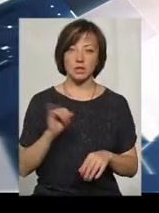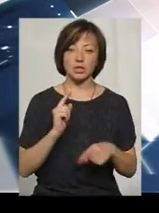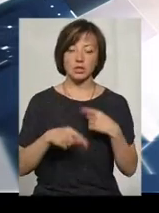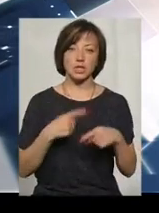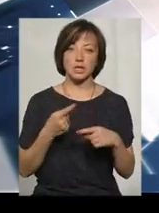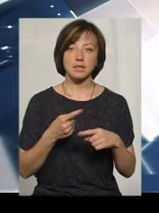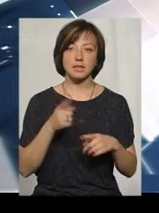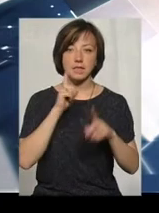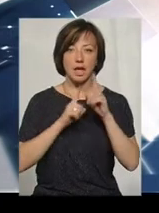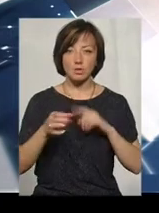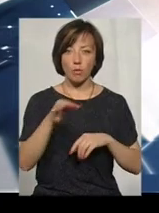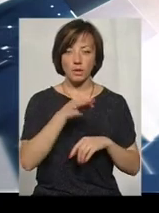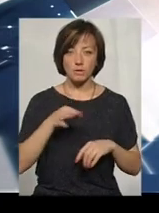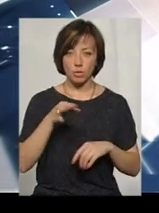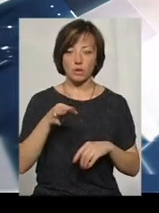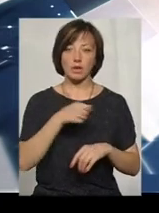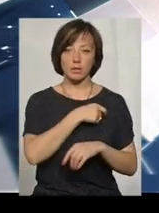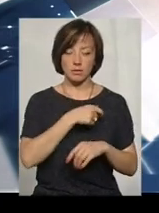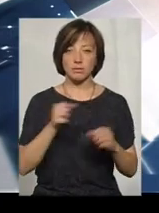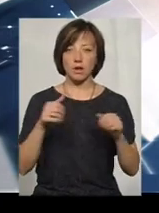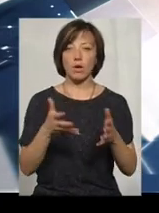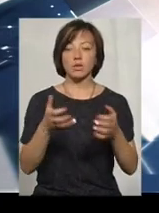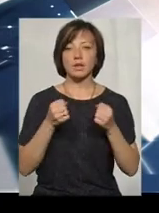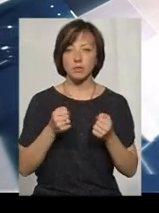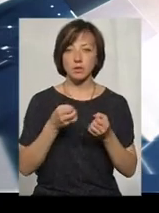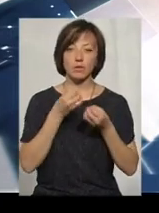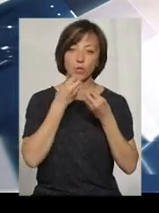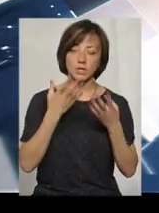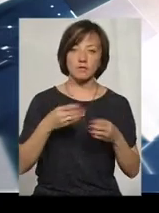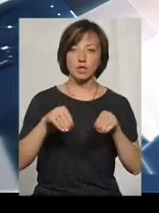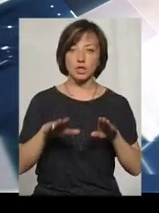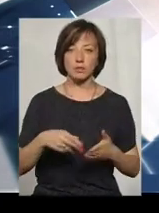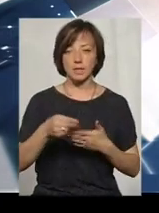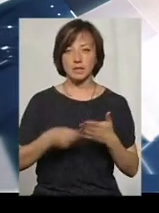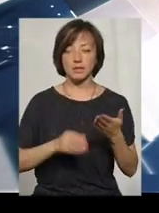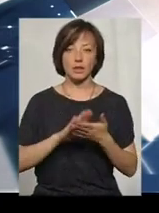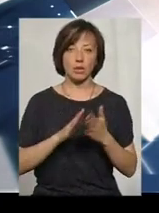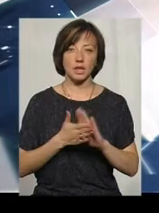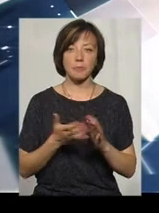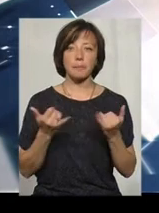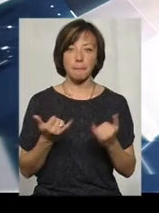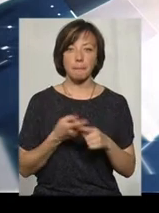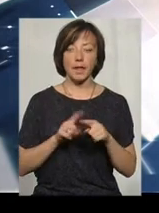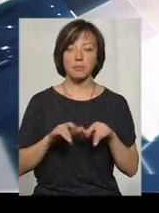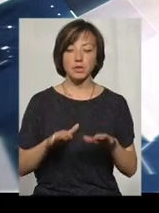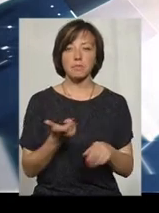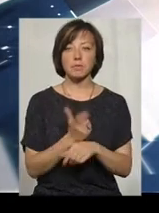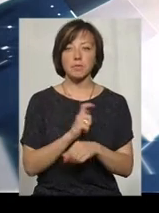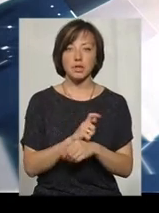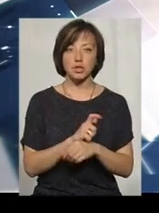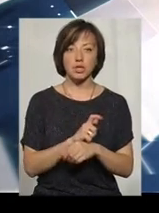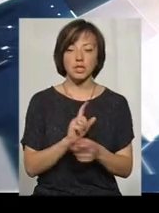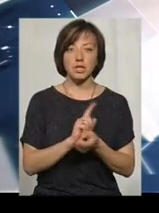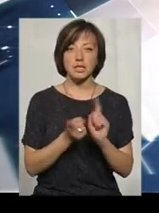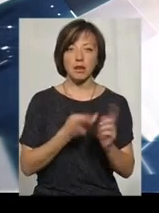через сесію обласної ради отримати, звісно, вже позитивне рішення і підписати контракт. Зараз цей процес більше такий